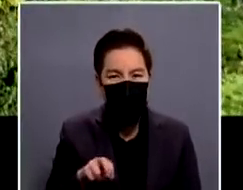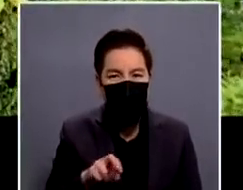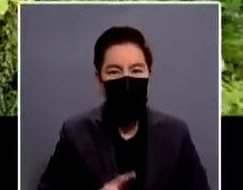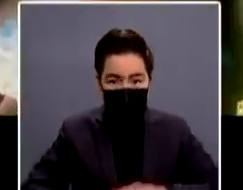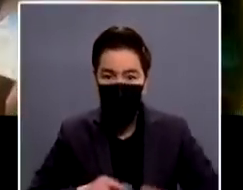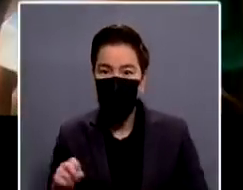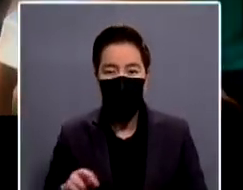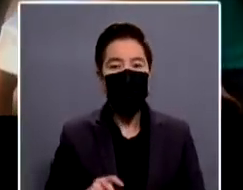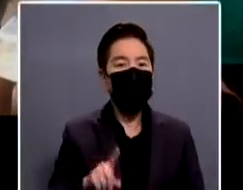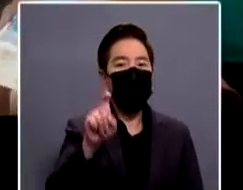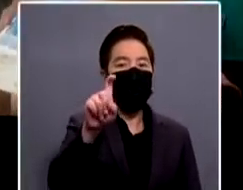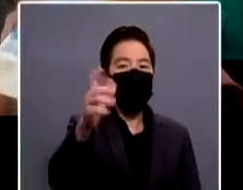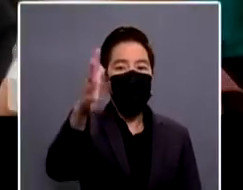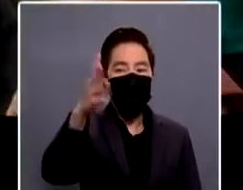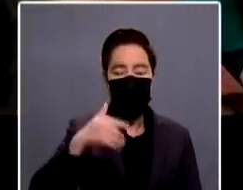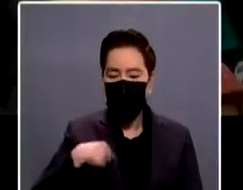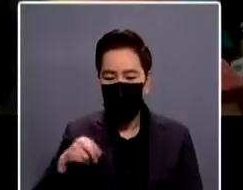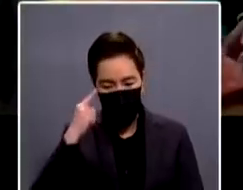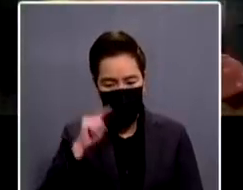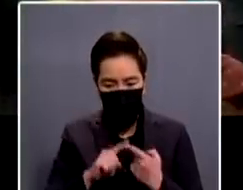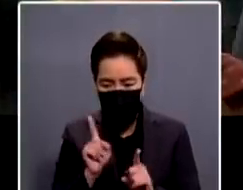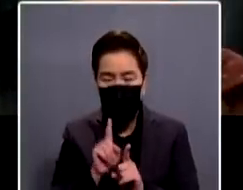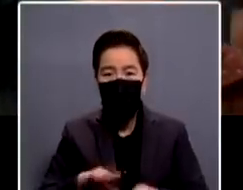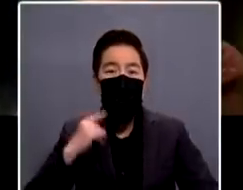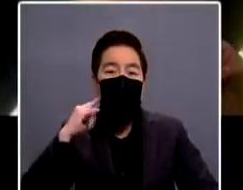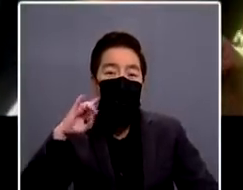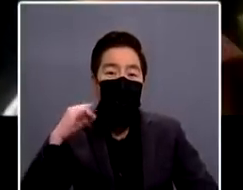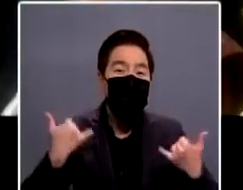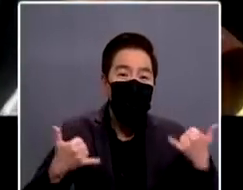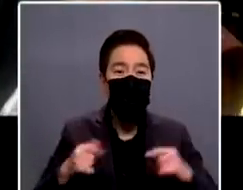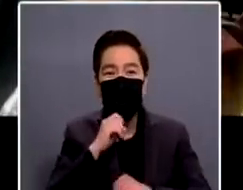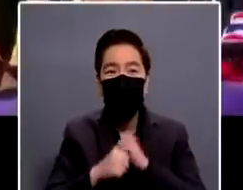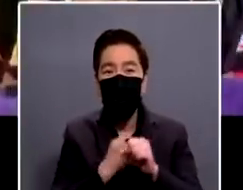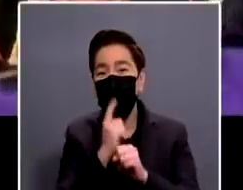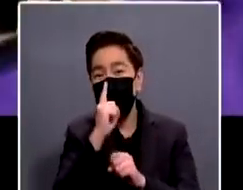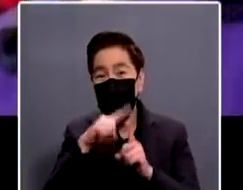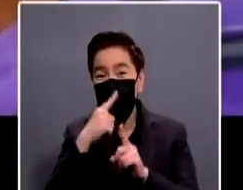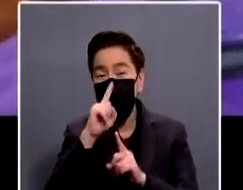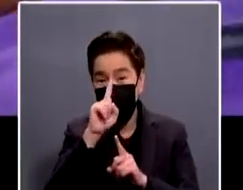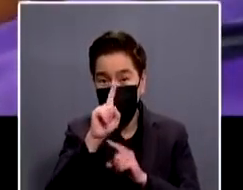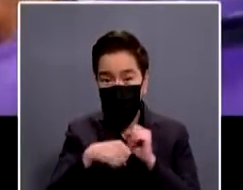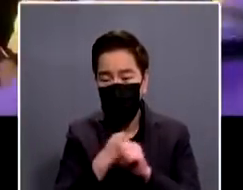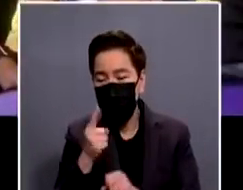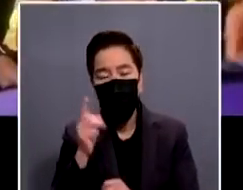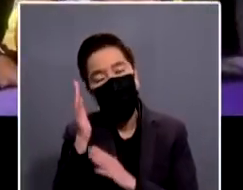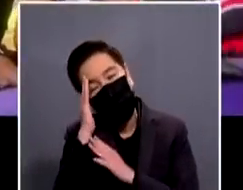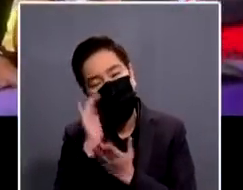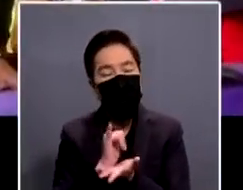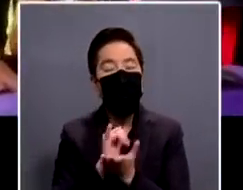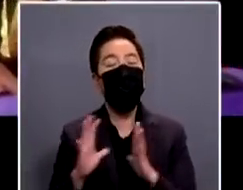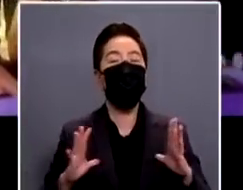องได้ตามลำพังค่ะแล้วก็ในวัยที่เขากำลังซุกซนแบบนี้แหละไม่น่าจะนอนนิ่งๆอ่ะ